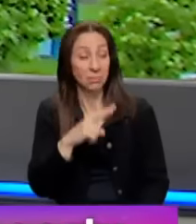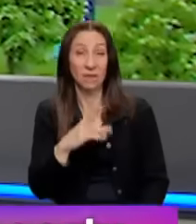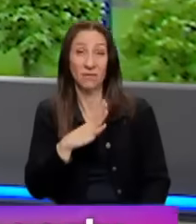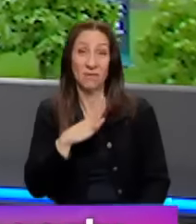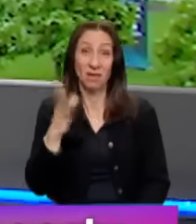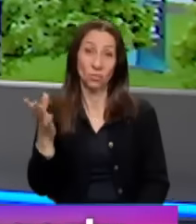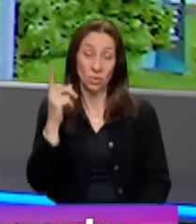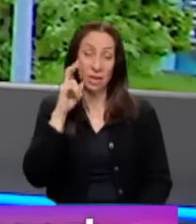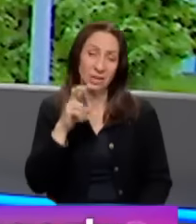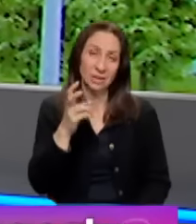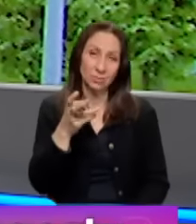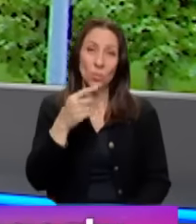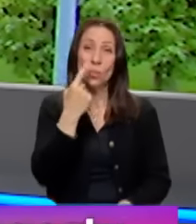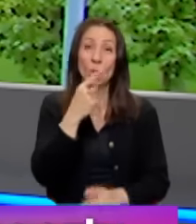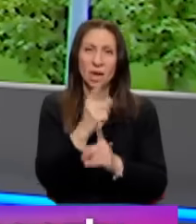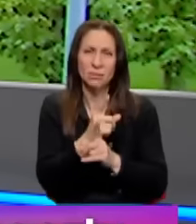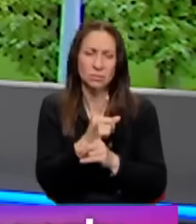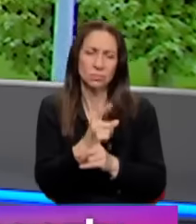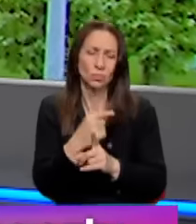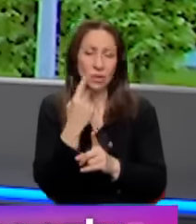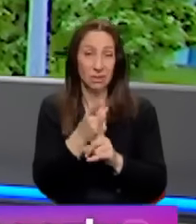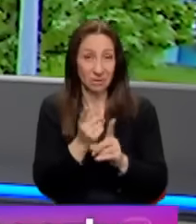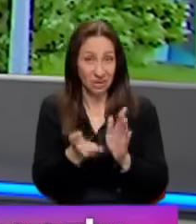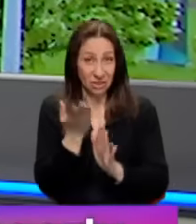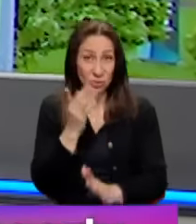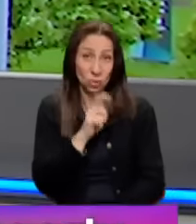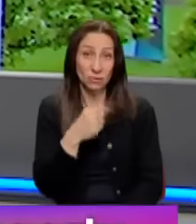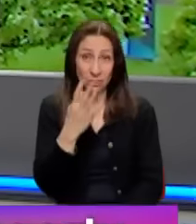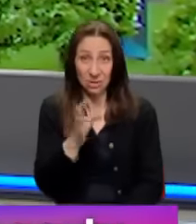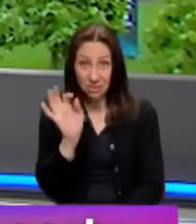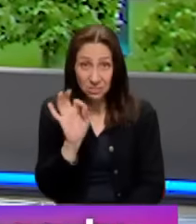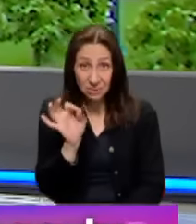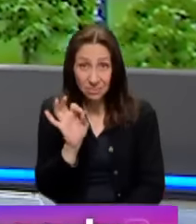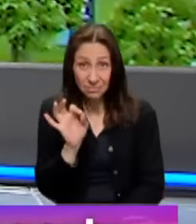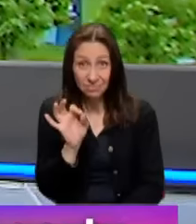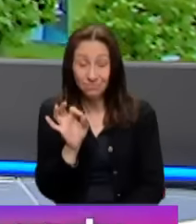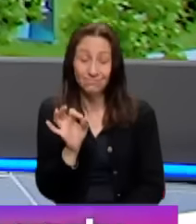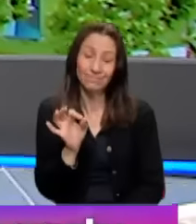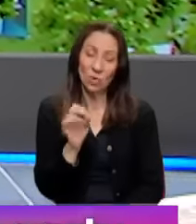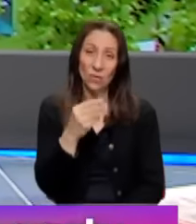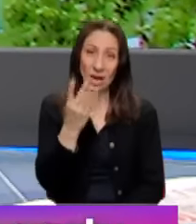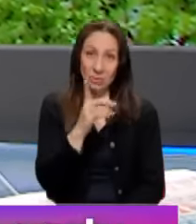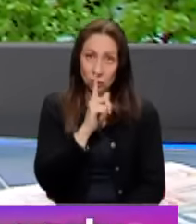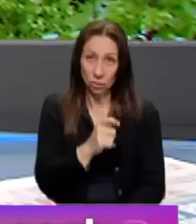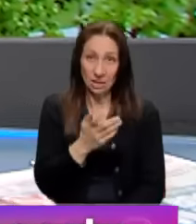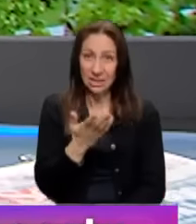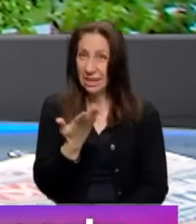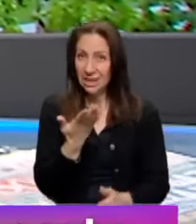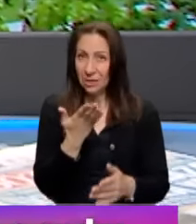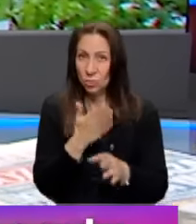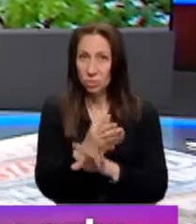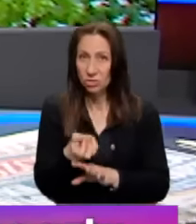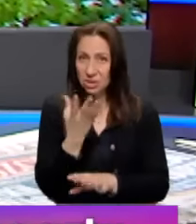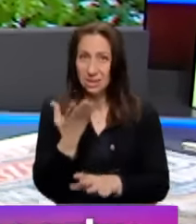var onu da hatırlatmasını yapalım mülakat mı mülakat kalkacaktı size söz vermişlerdi değil mi o verilen sözler ne kadarı